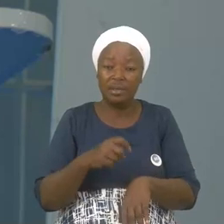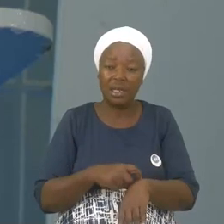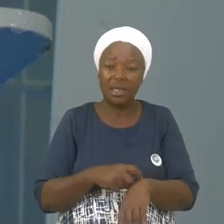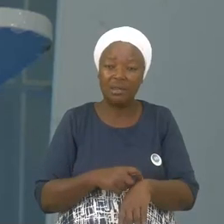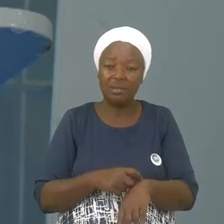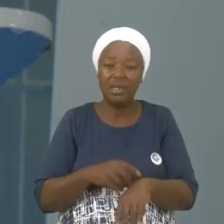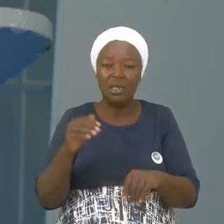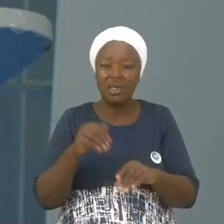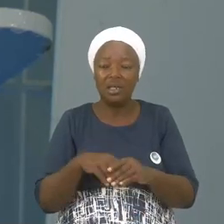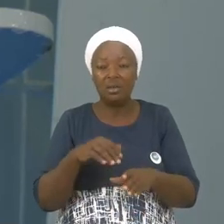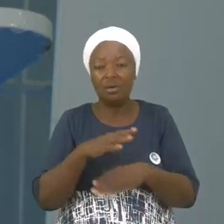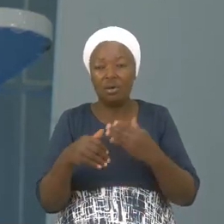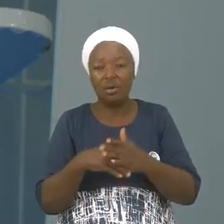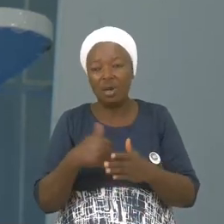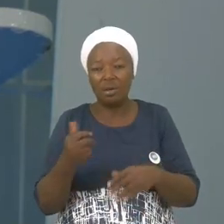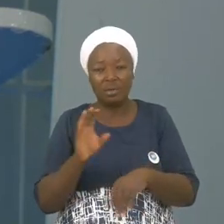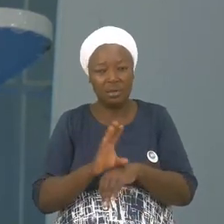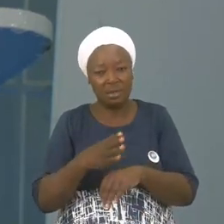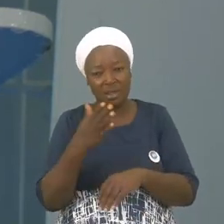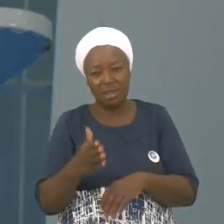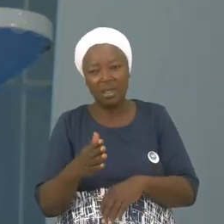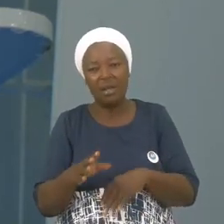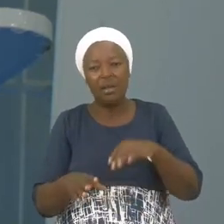Dans toutes nos régions, partout,